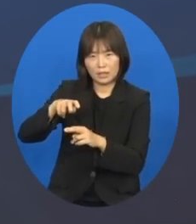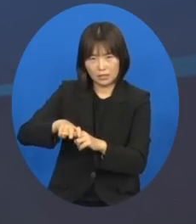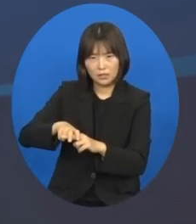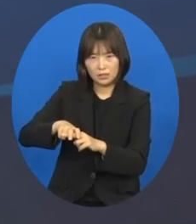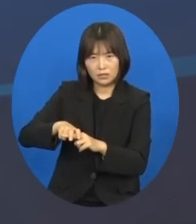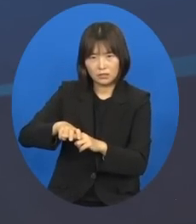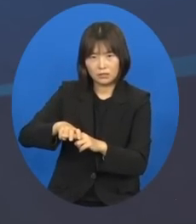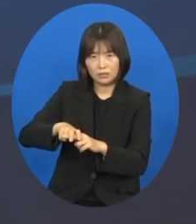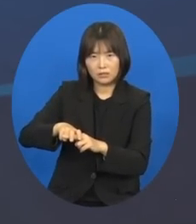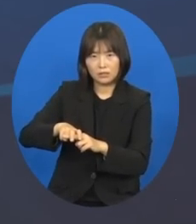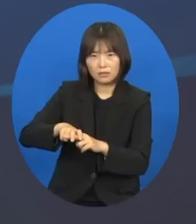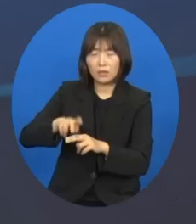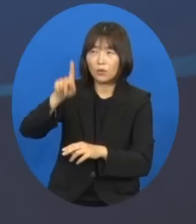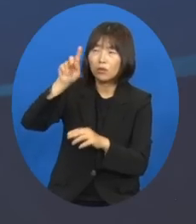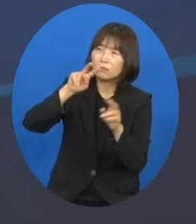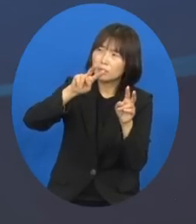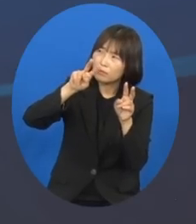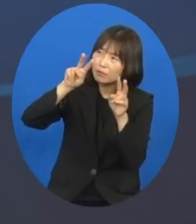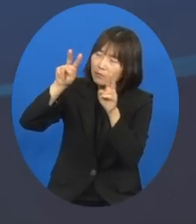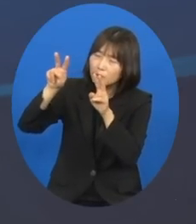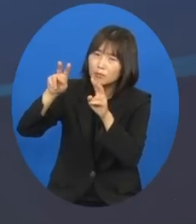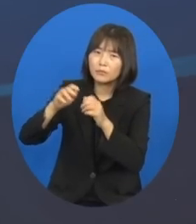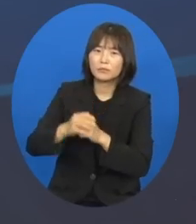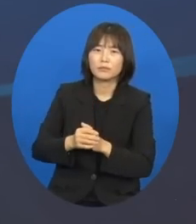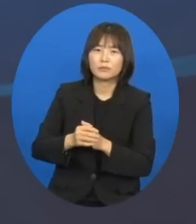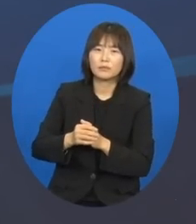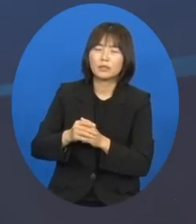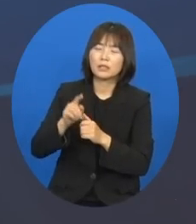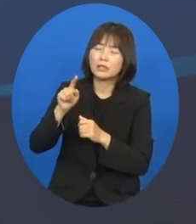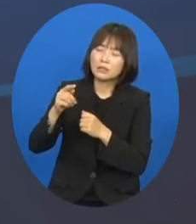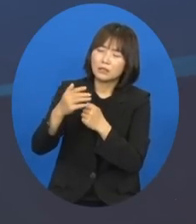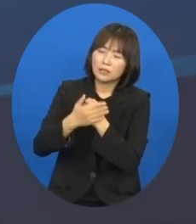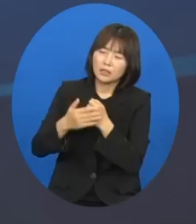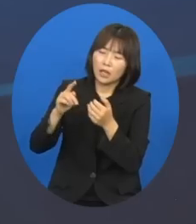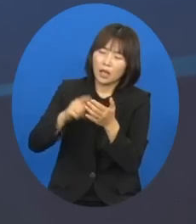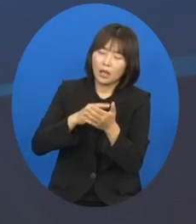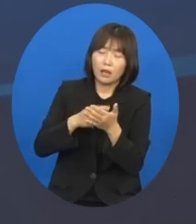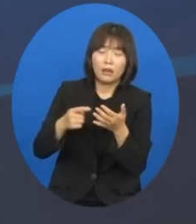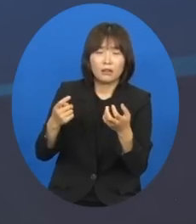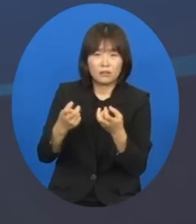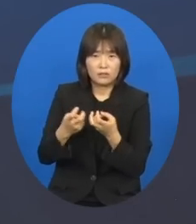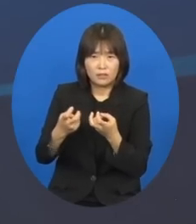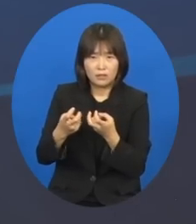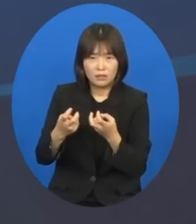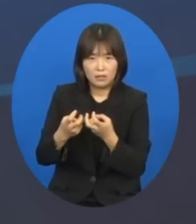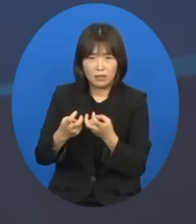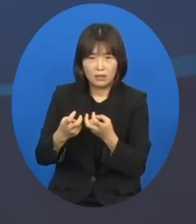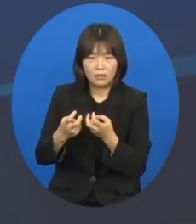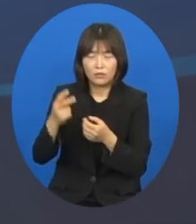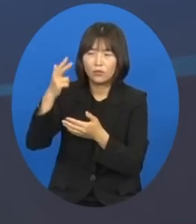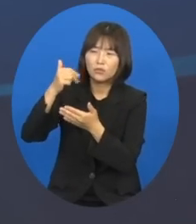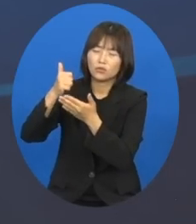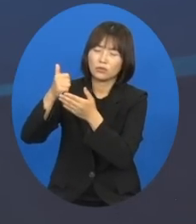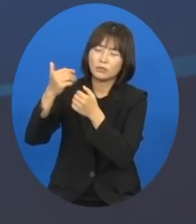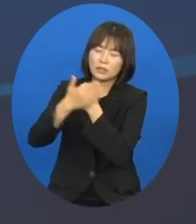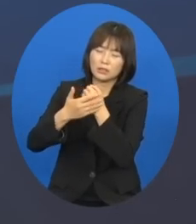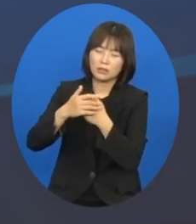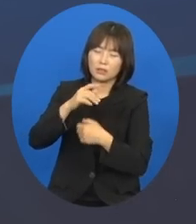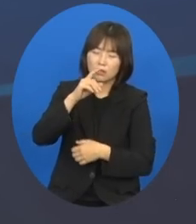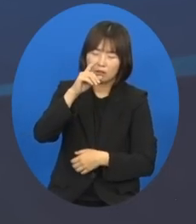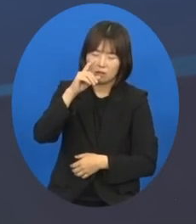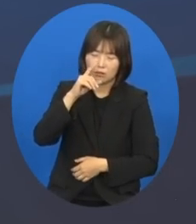바라보면서 내이 은혜를 어찌 갚을까 하고 주님의 은혜를 한번 묵상해 보신 적이